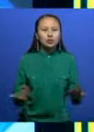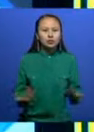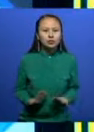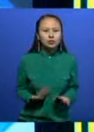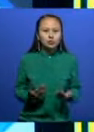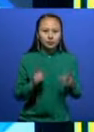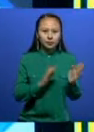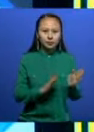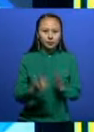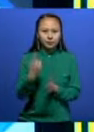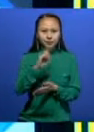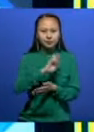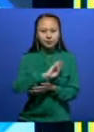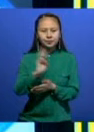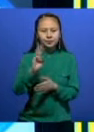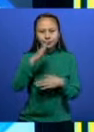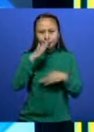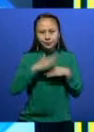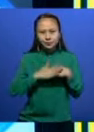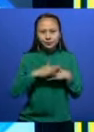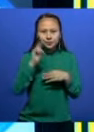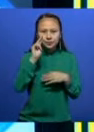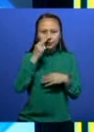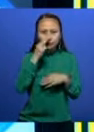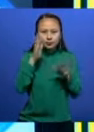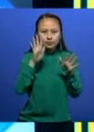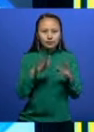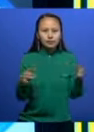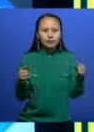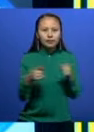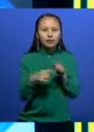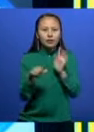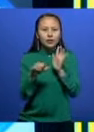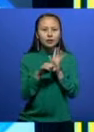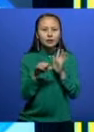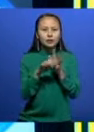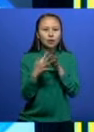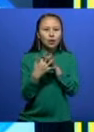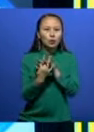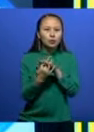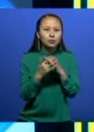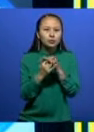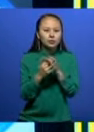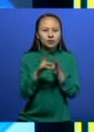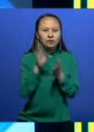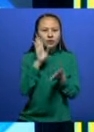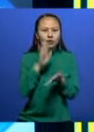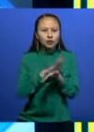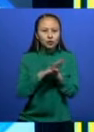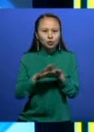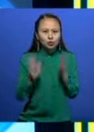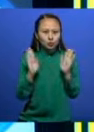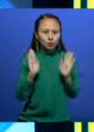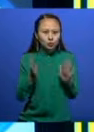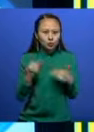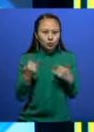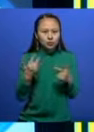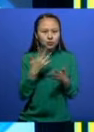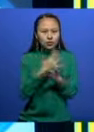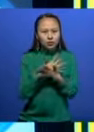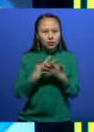Тұрғындарының қатары 1 миллионға жақындаған Шымкент шаһарына қарасты Алтауыл биыл құбырмен тартылған таза ауыз су тұтынатын болады. Оған түрлі